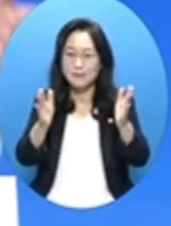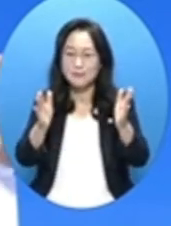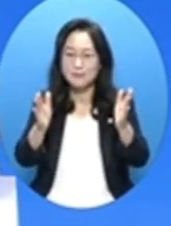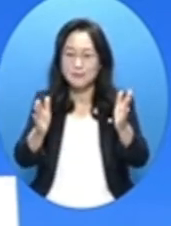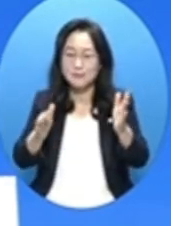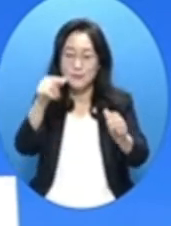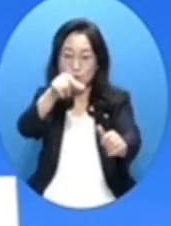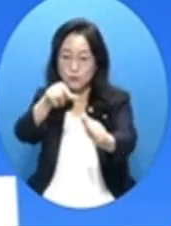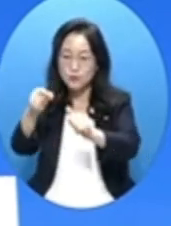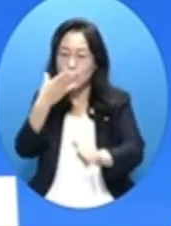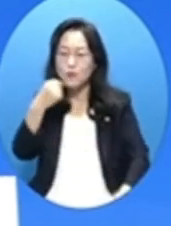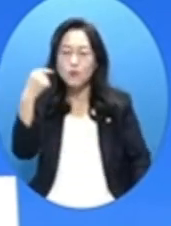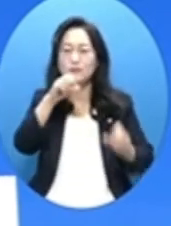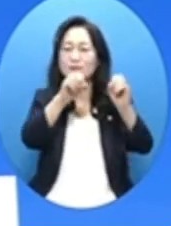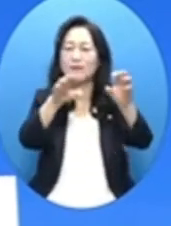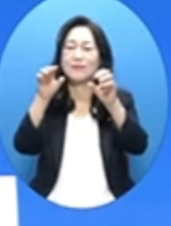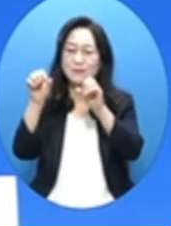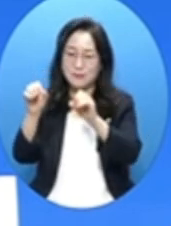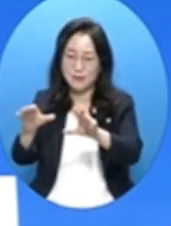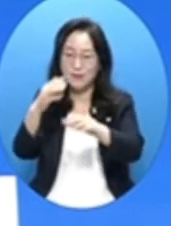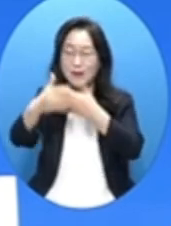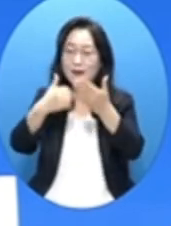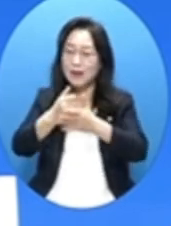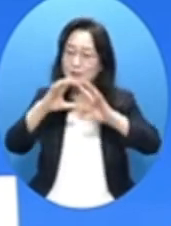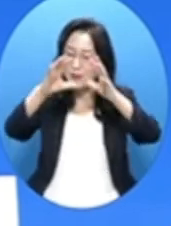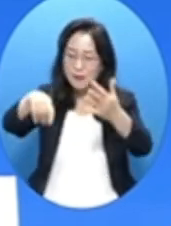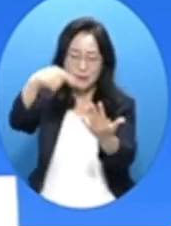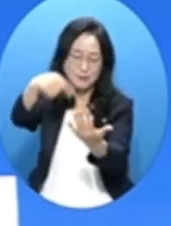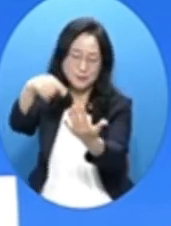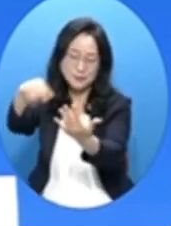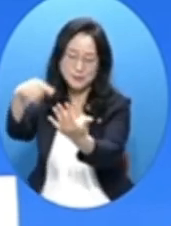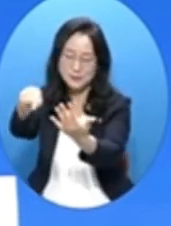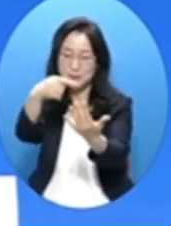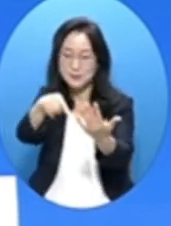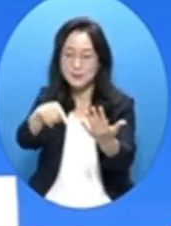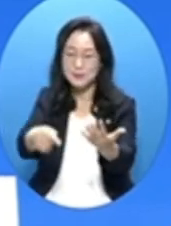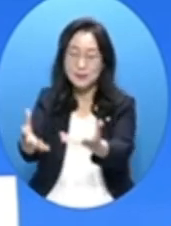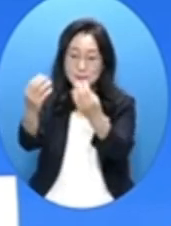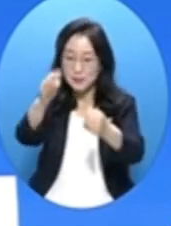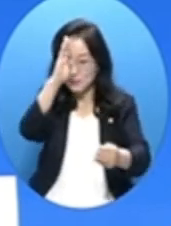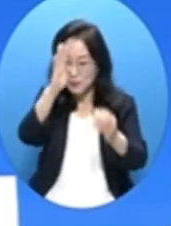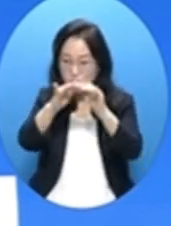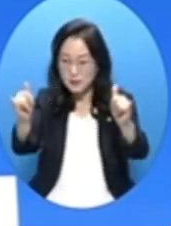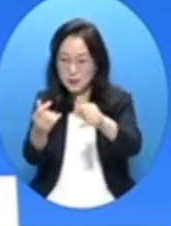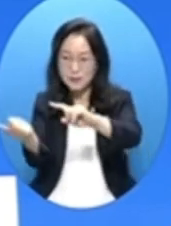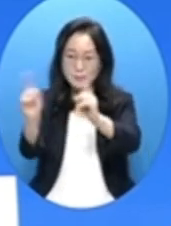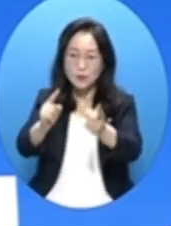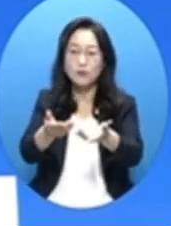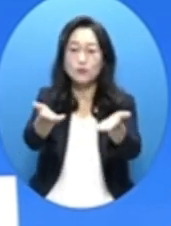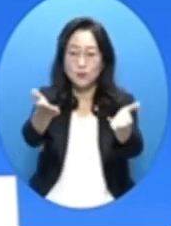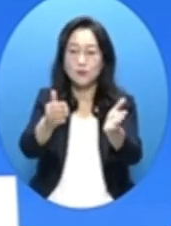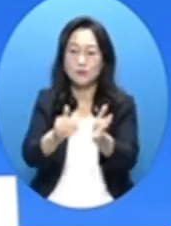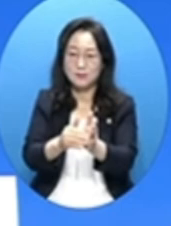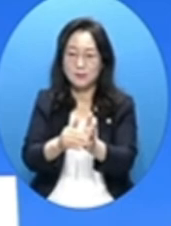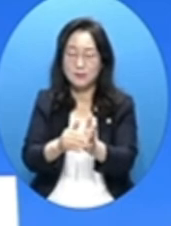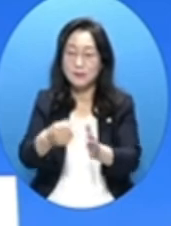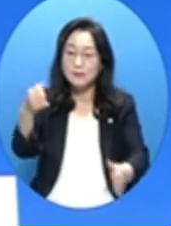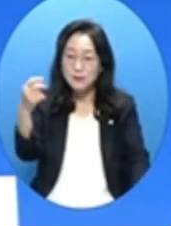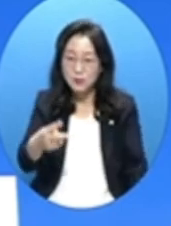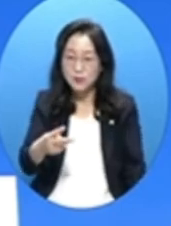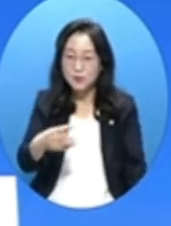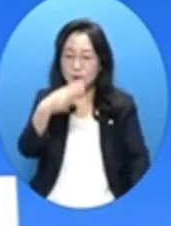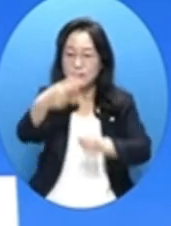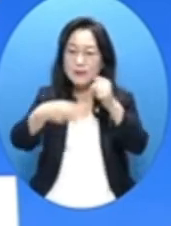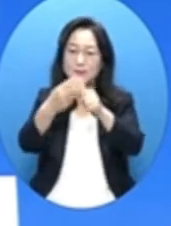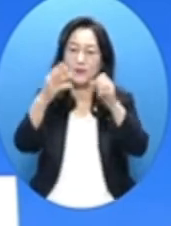구원의 복음을 전하시고 하나님 나라를 가르치시고 많은 병자를 고치시고 그리고 3년